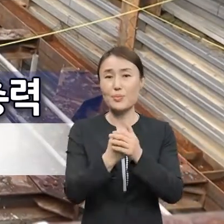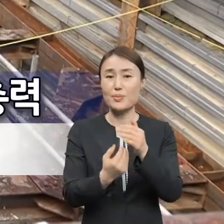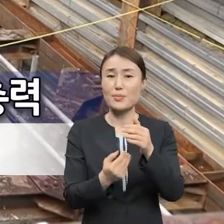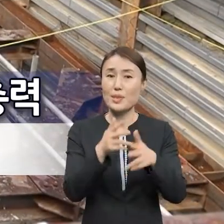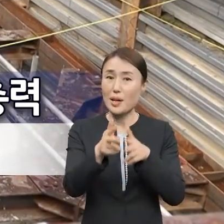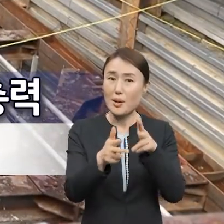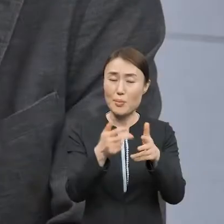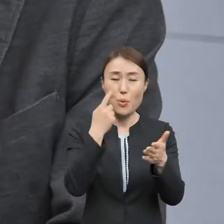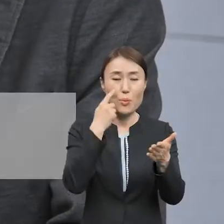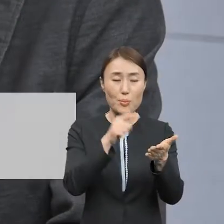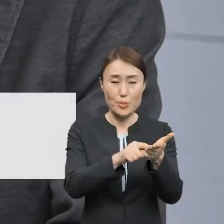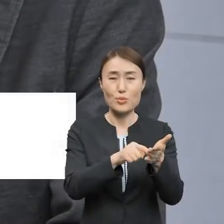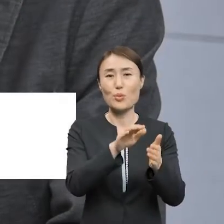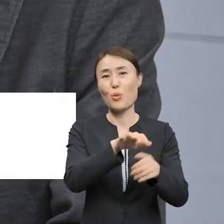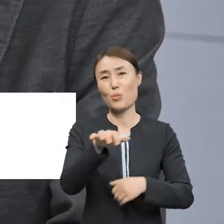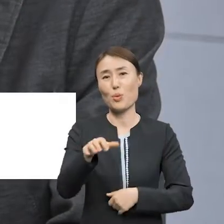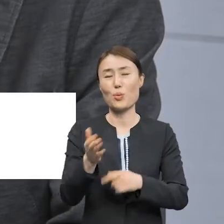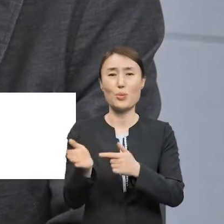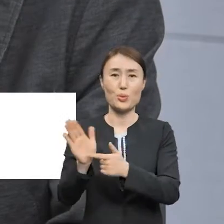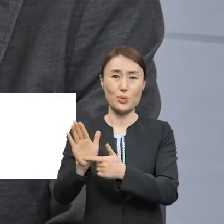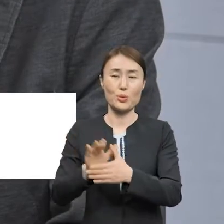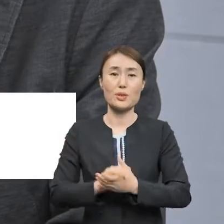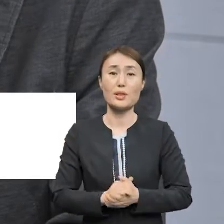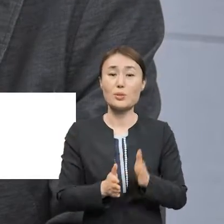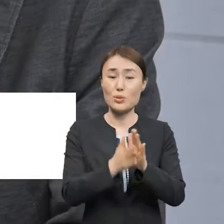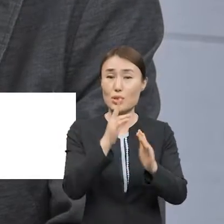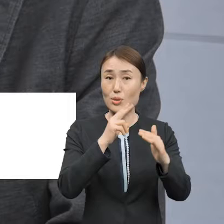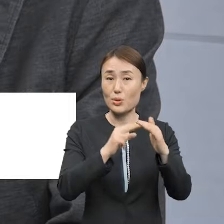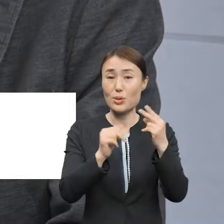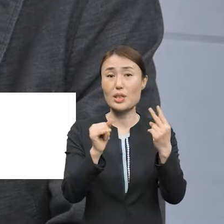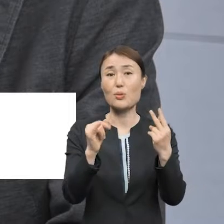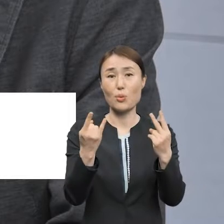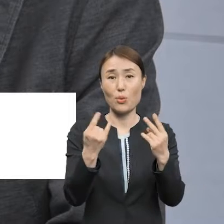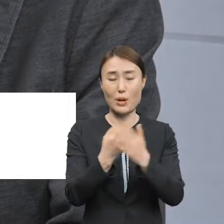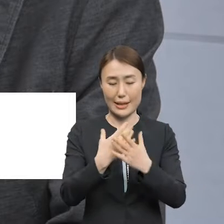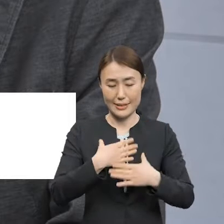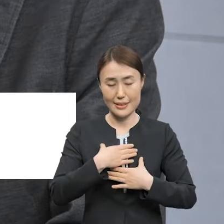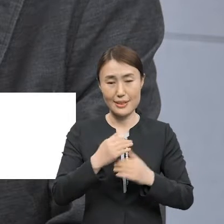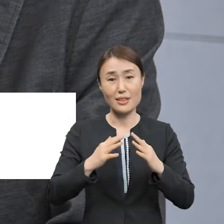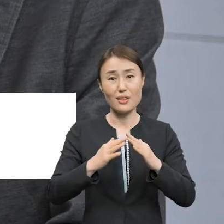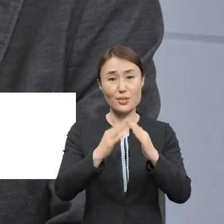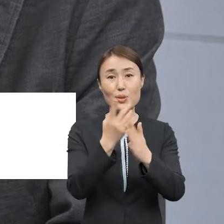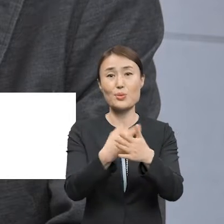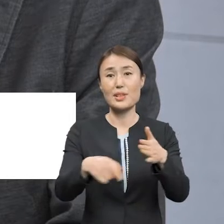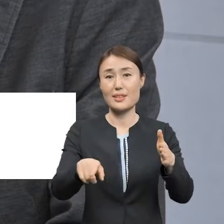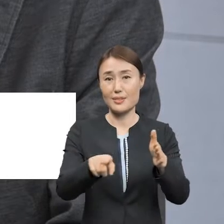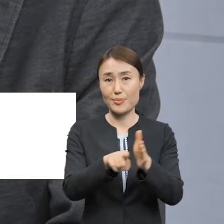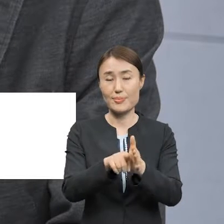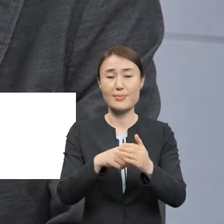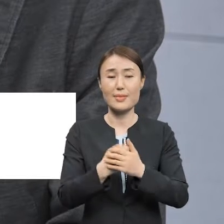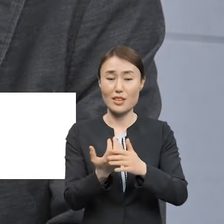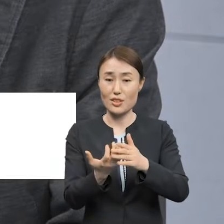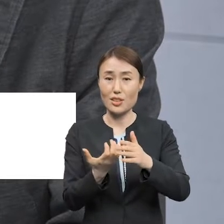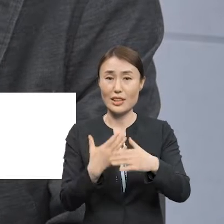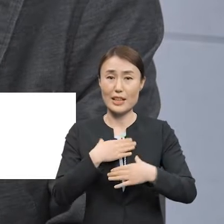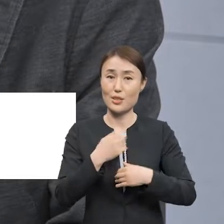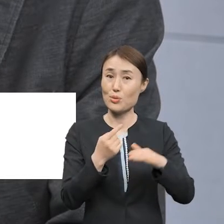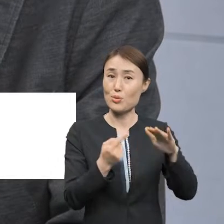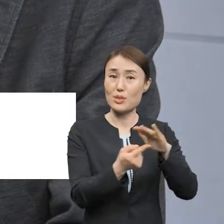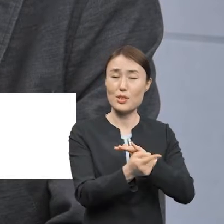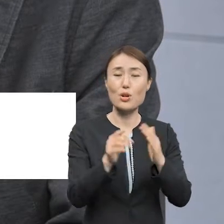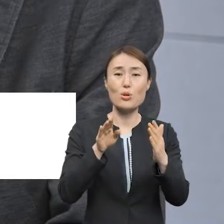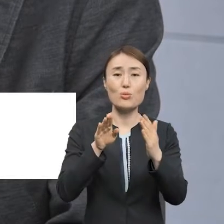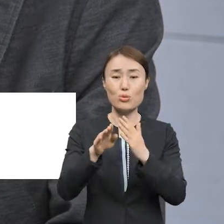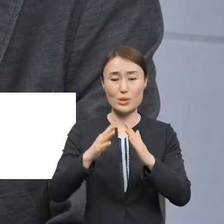홍보했습니다. 광주 도시철도 2호선을 안전하게 건설하기 위해 선 안전조치 후